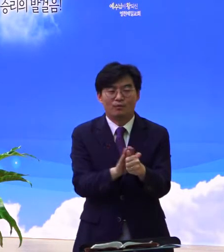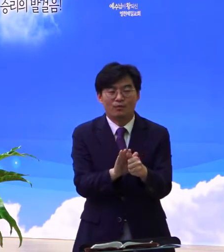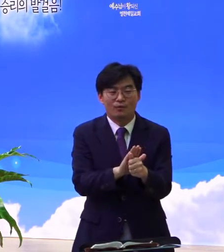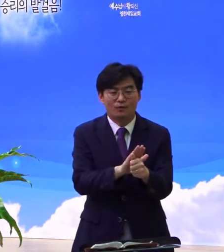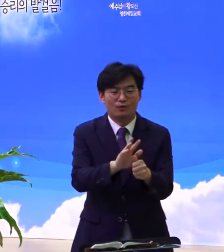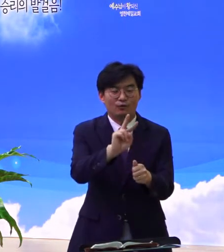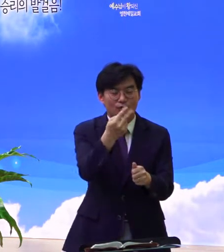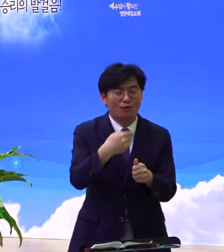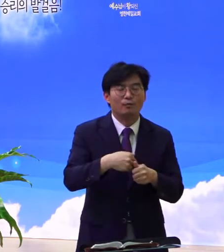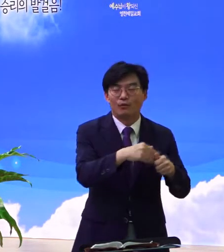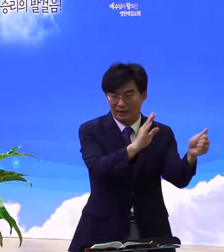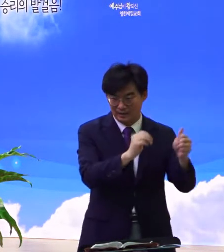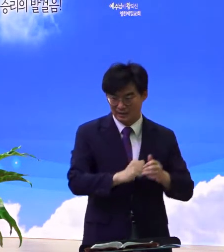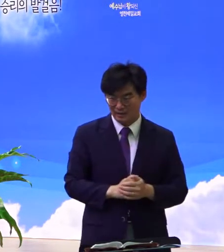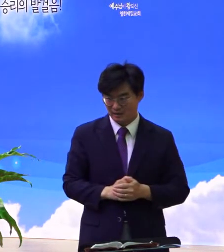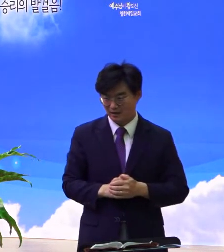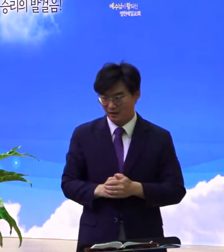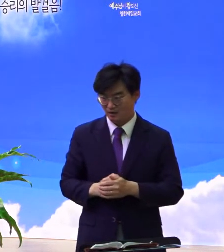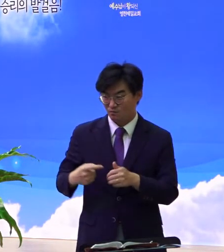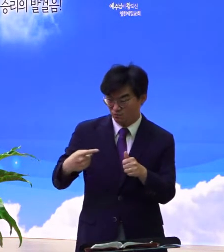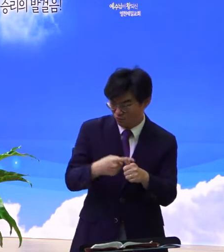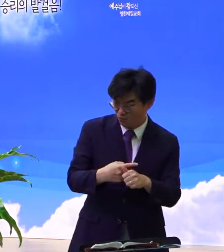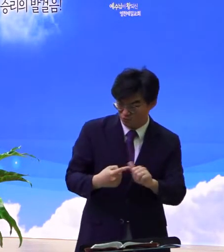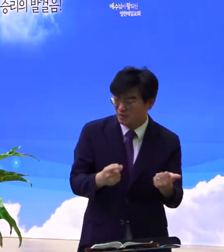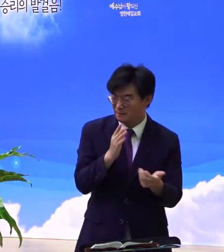왔던 아람으로 돌아가게 했습니다.